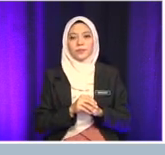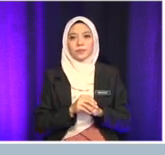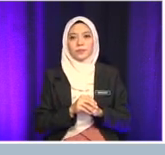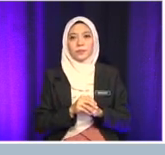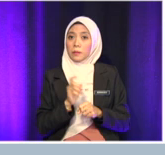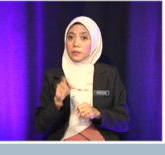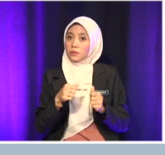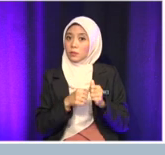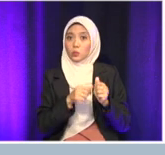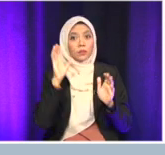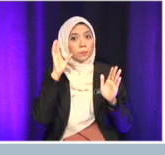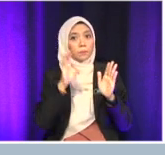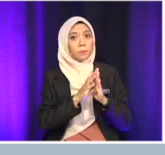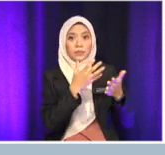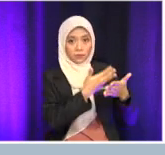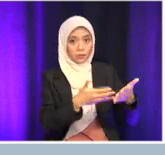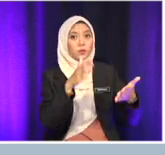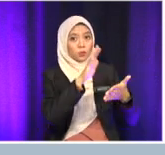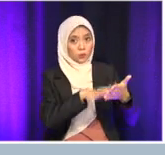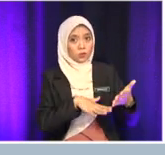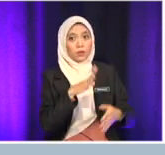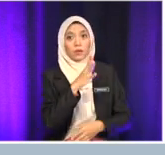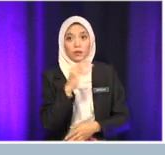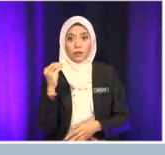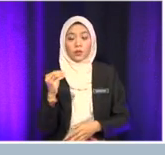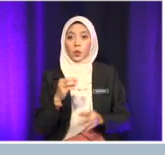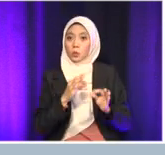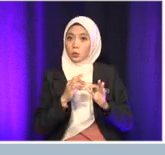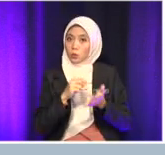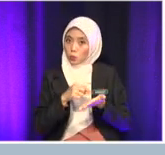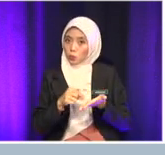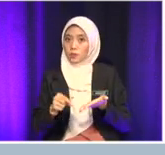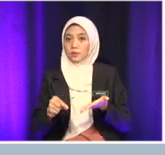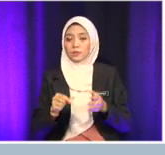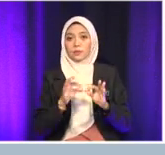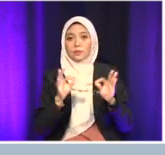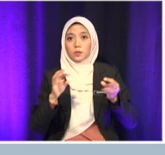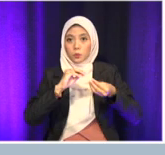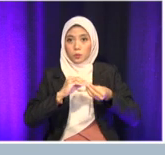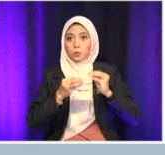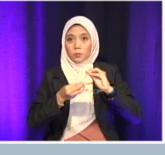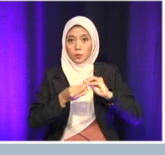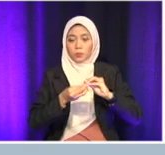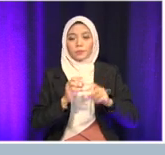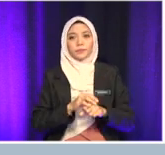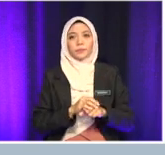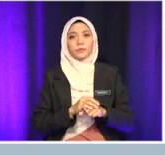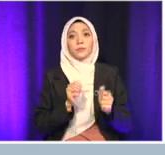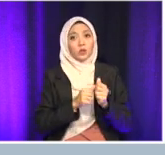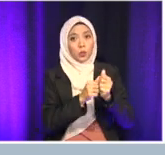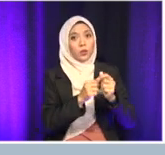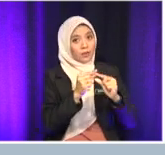persamaannya adalah y = i jika Pak siang mencacah gak bisa mencacah memotong pasi X